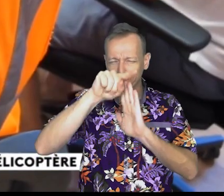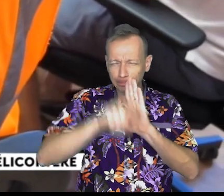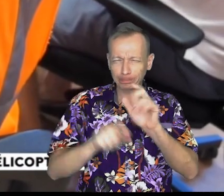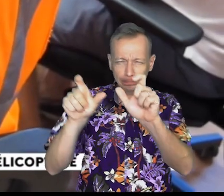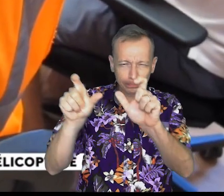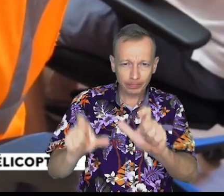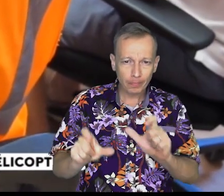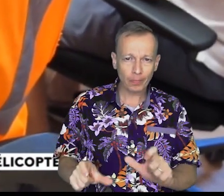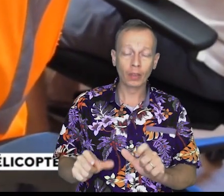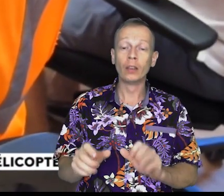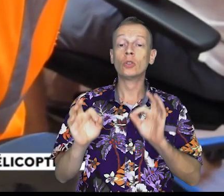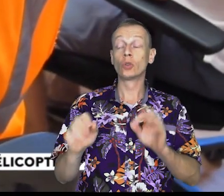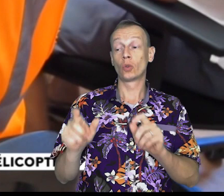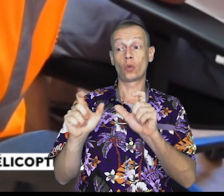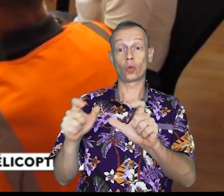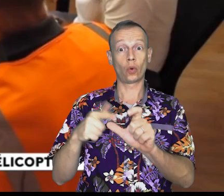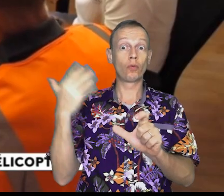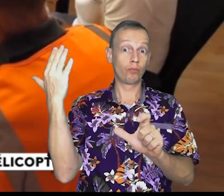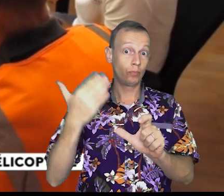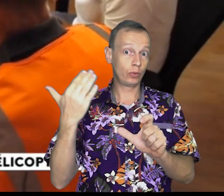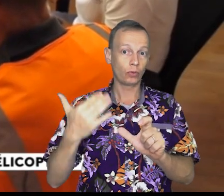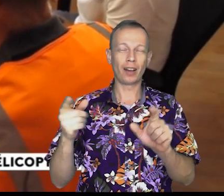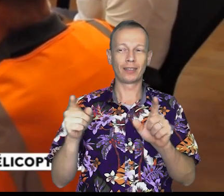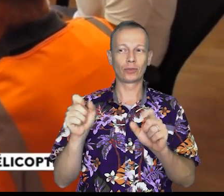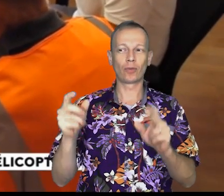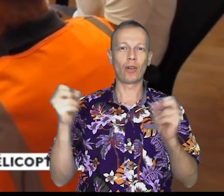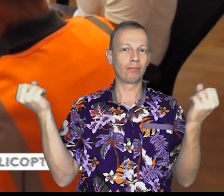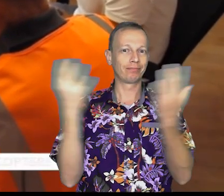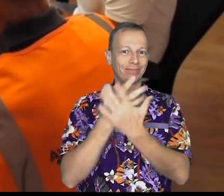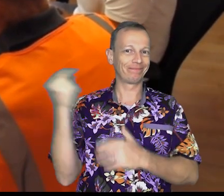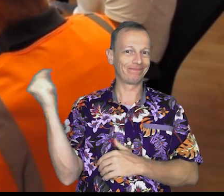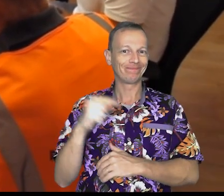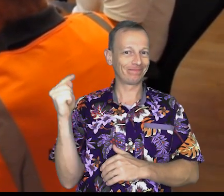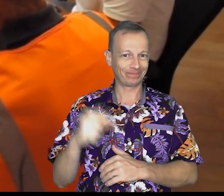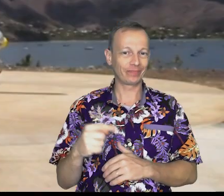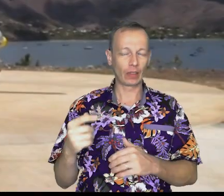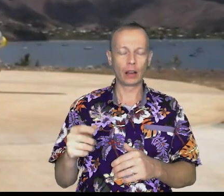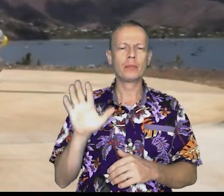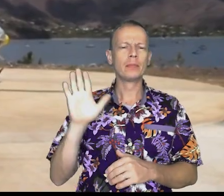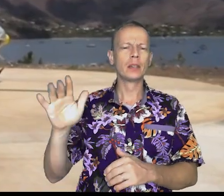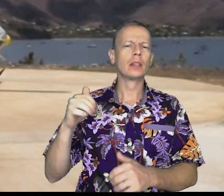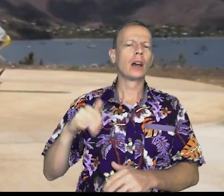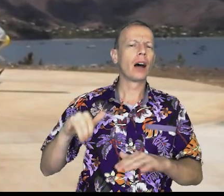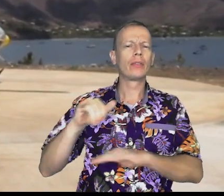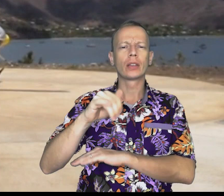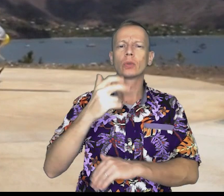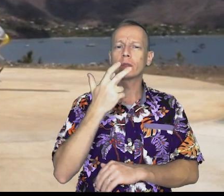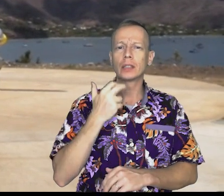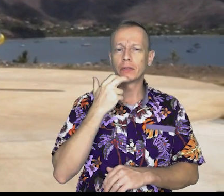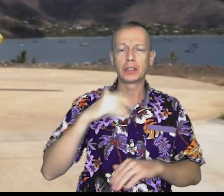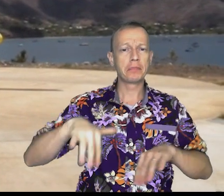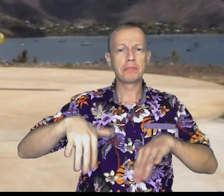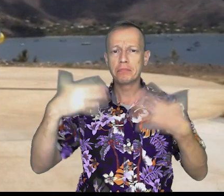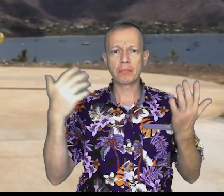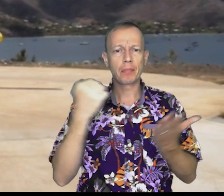imposées. Des contrôles nécessaires et inopinés qui font partie des inspections régulières de l'aviation civile sur toutes les compagnies.